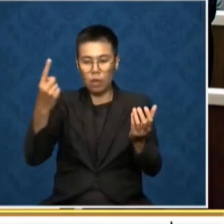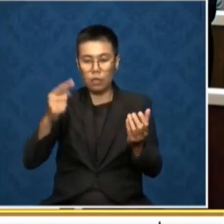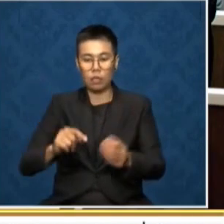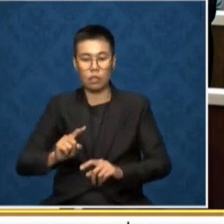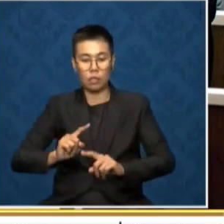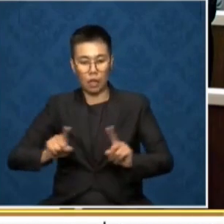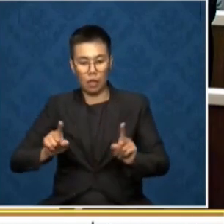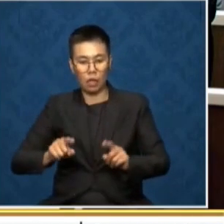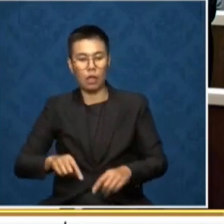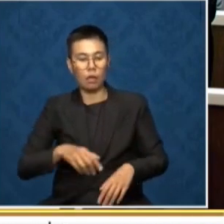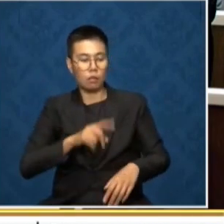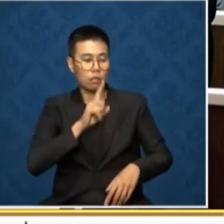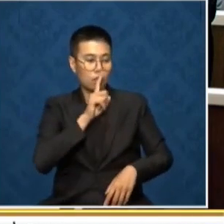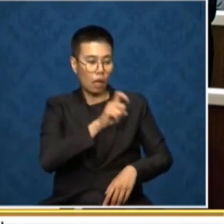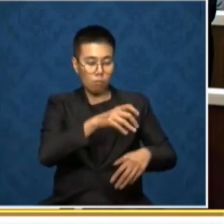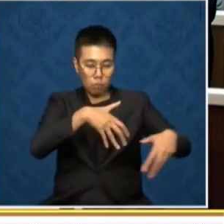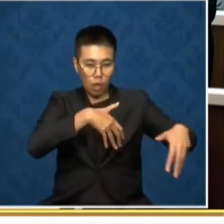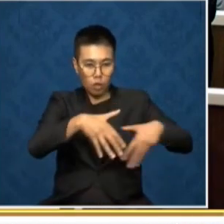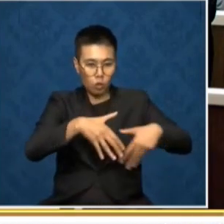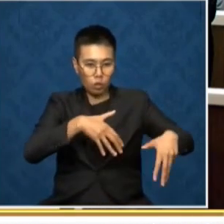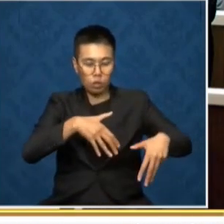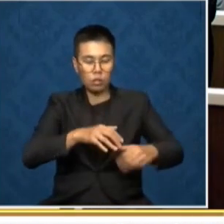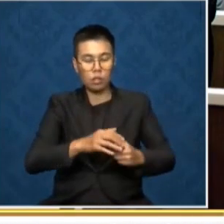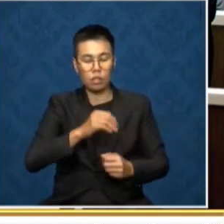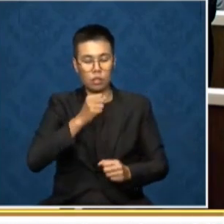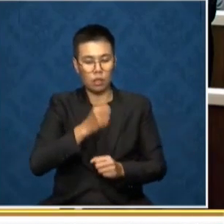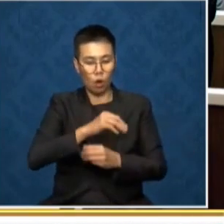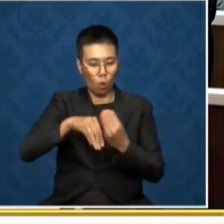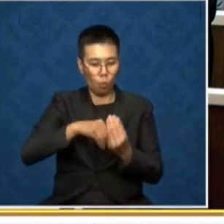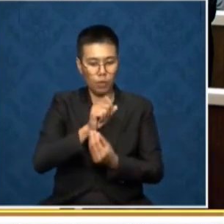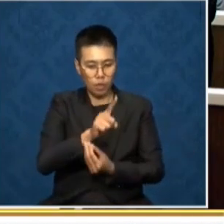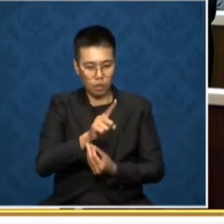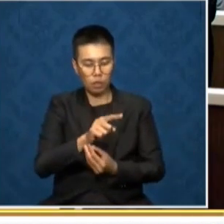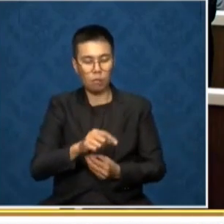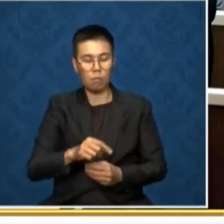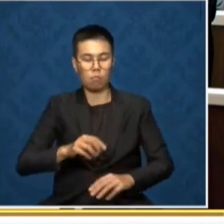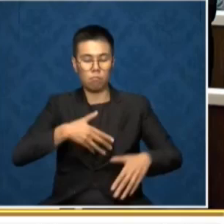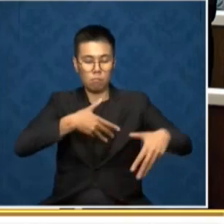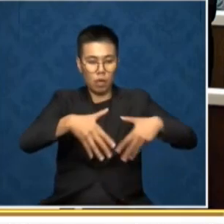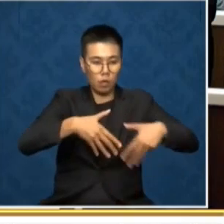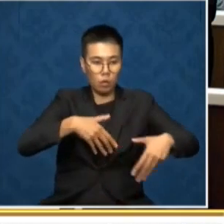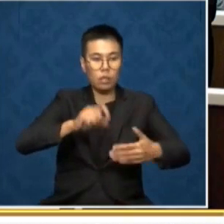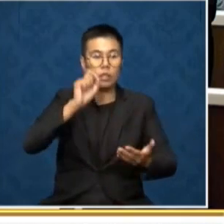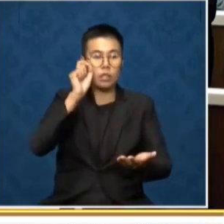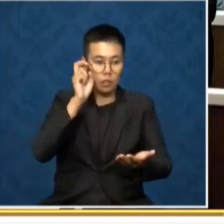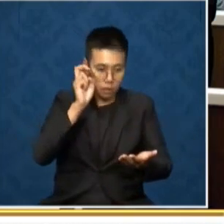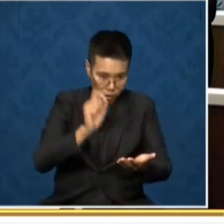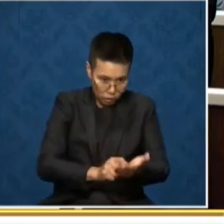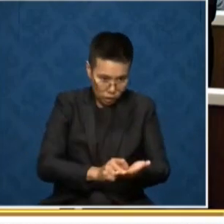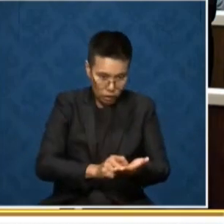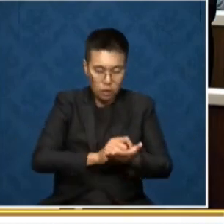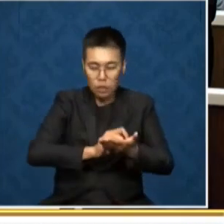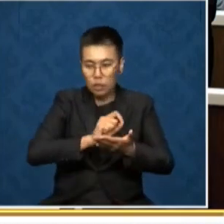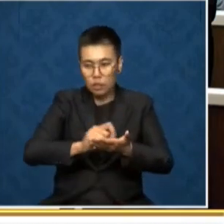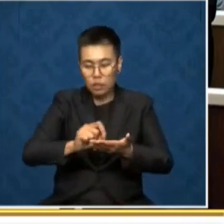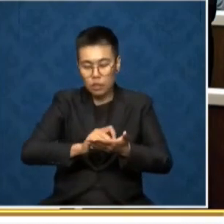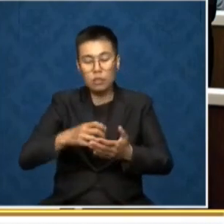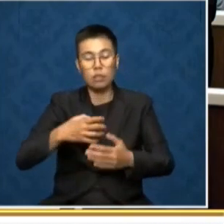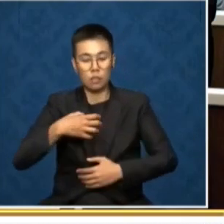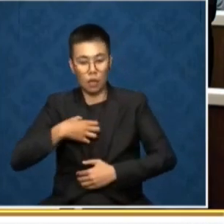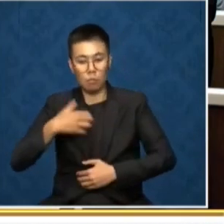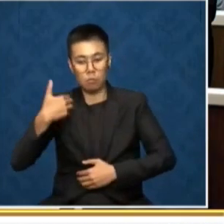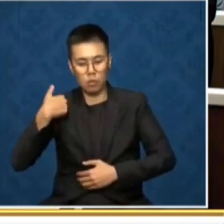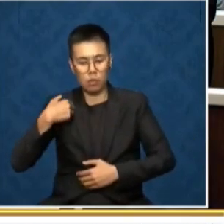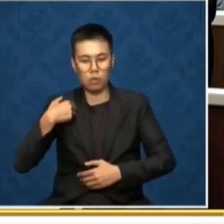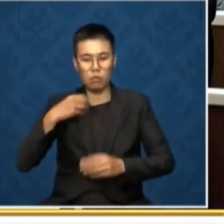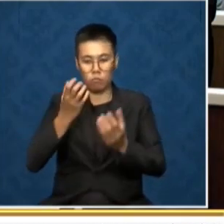ประชามติ2ครั้งครั้งแรกให้ประชาชนลงมติว่าต้องการให้มีรัฐธรรมนูญฉบับใหม่หรือ